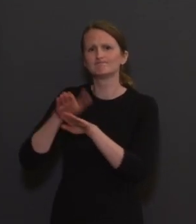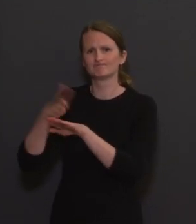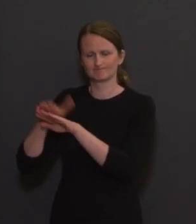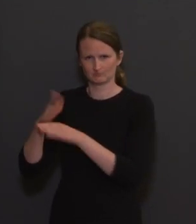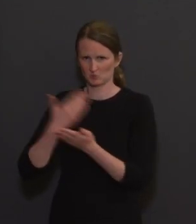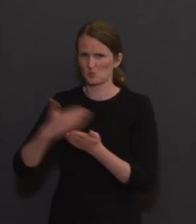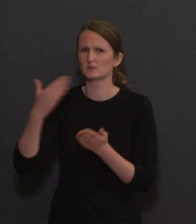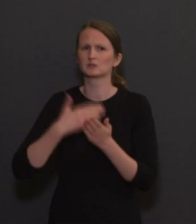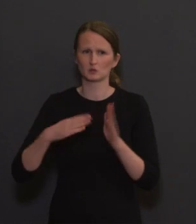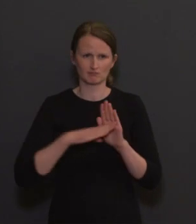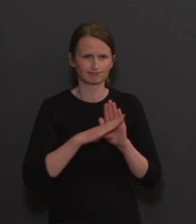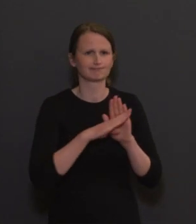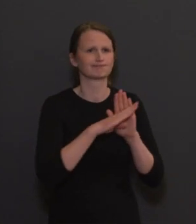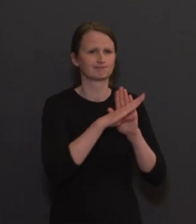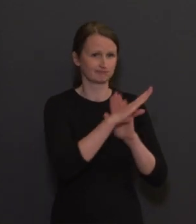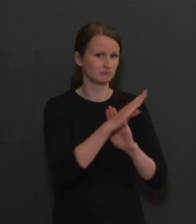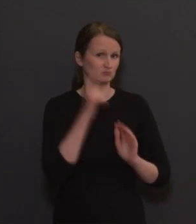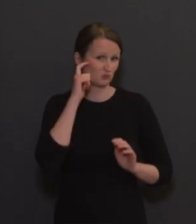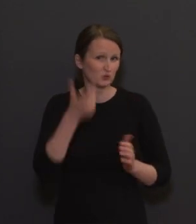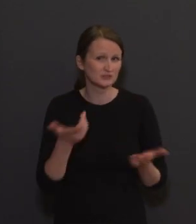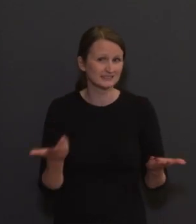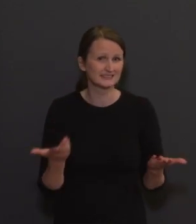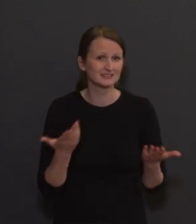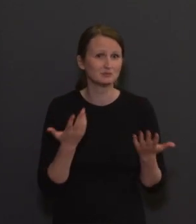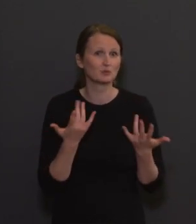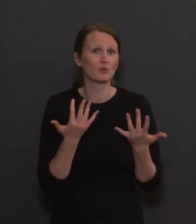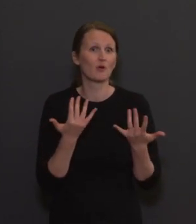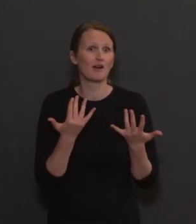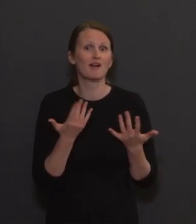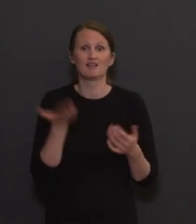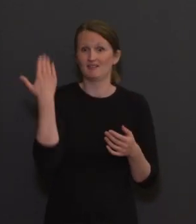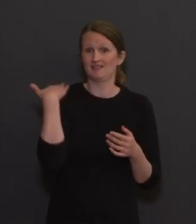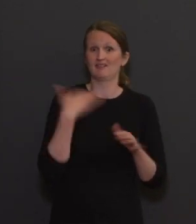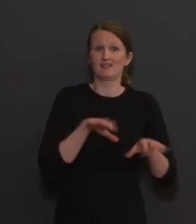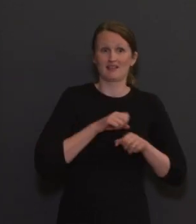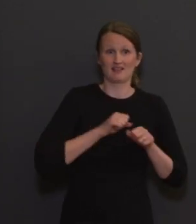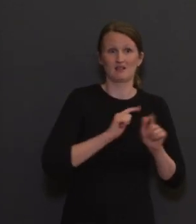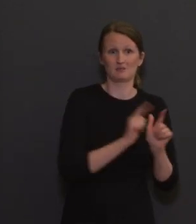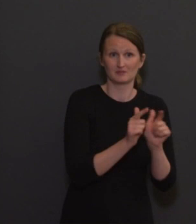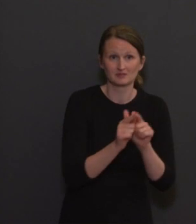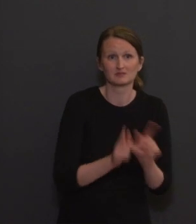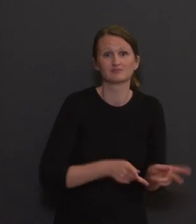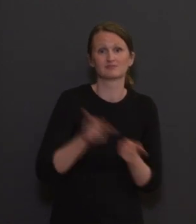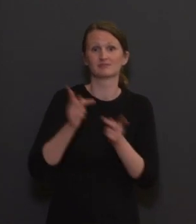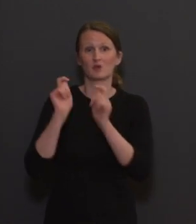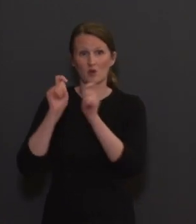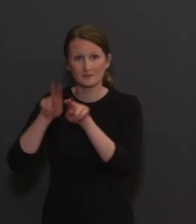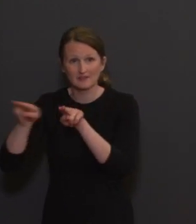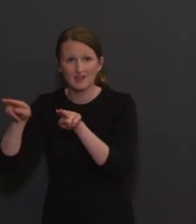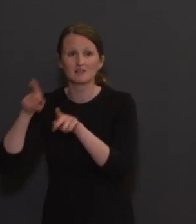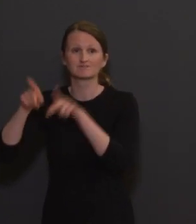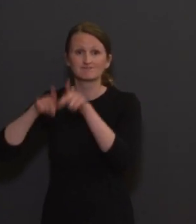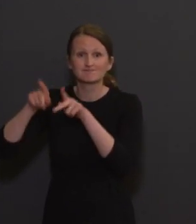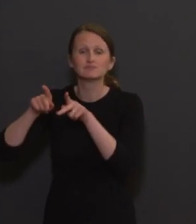que c'est le facteur, l'indicateur qui met le plus de temps à changer. On a eu en moyenne